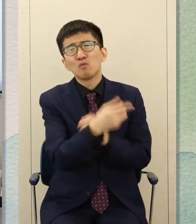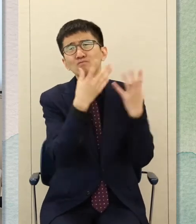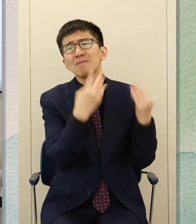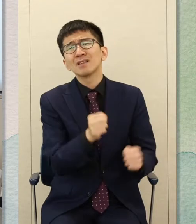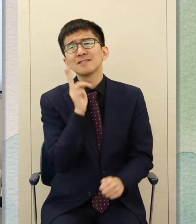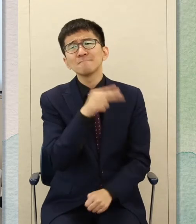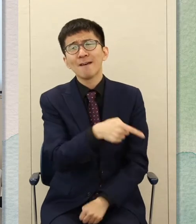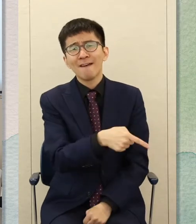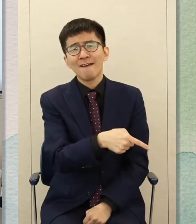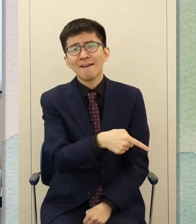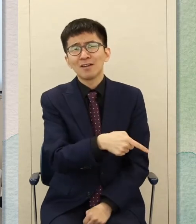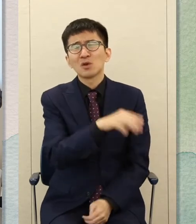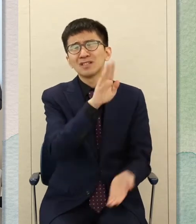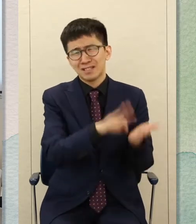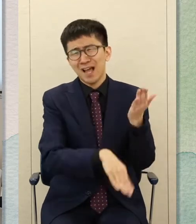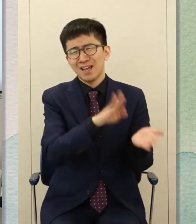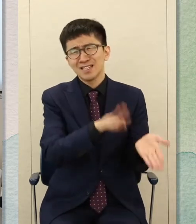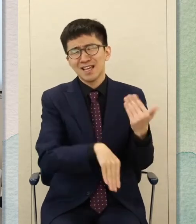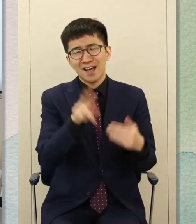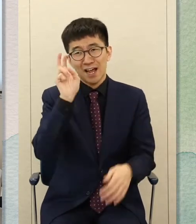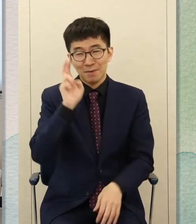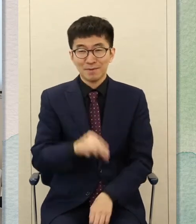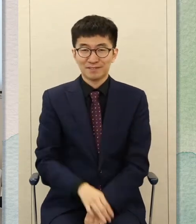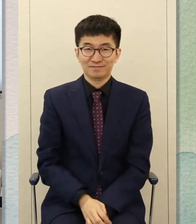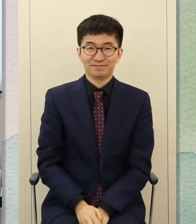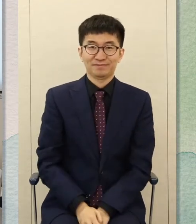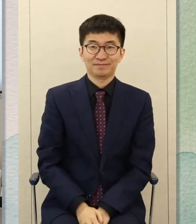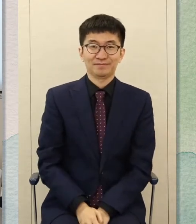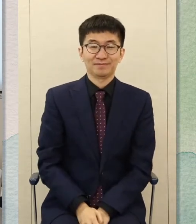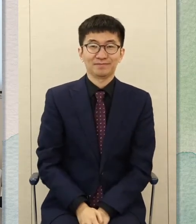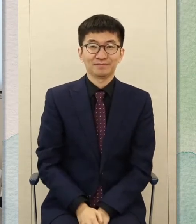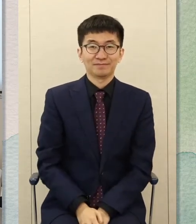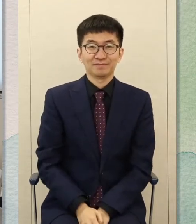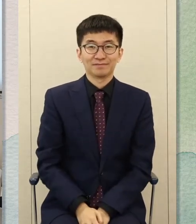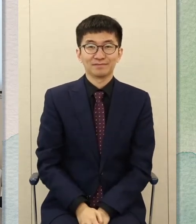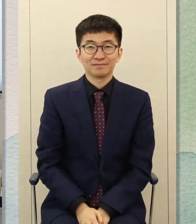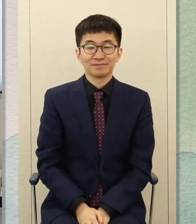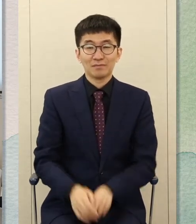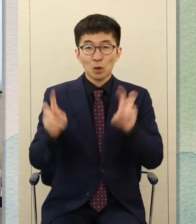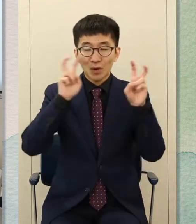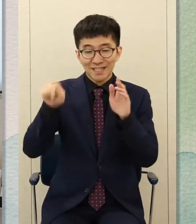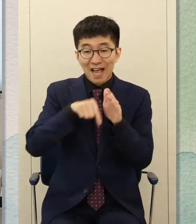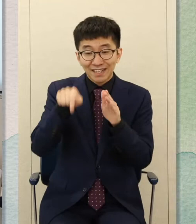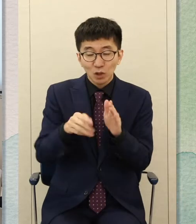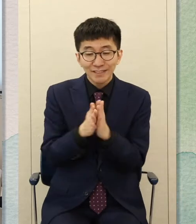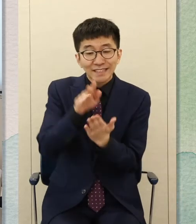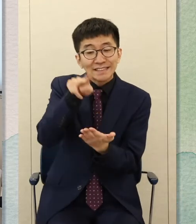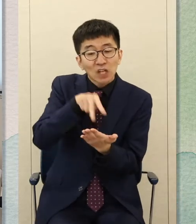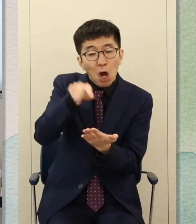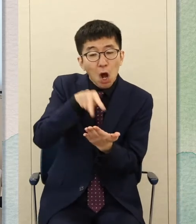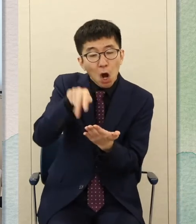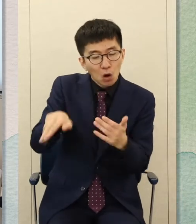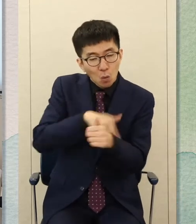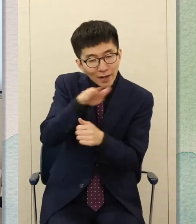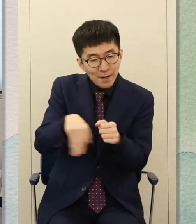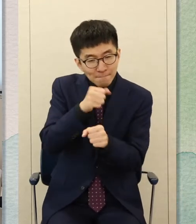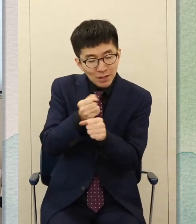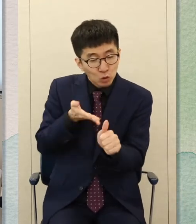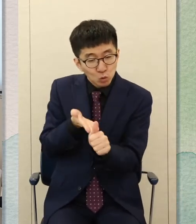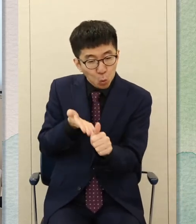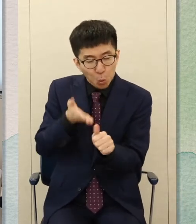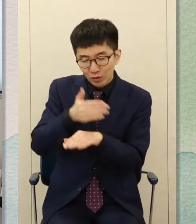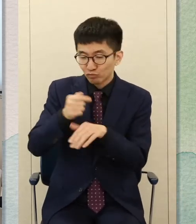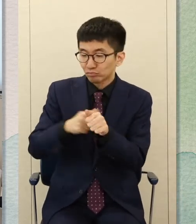저거보다 훨씬 낮을 거예요, 실질적으로. 자, 직장 독서 환경을 조성하면 독서를 만들어내요.